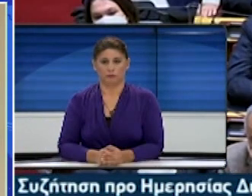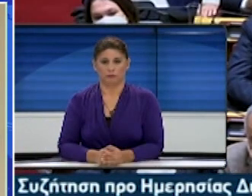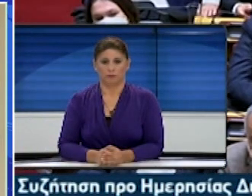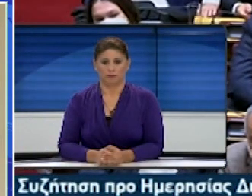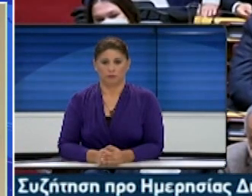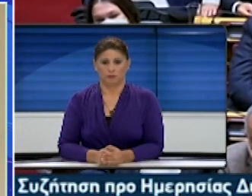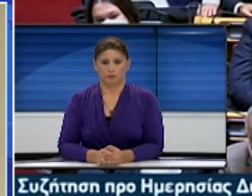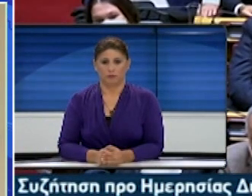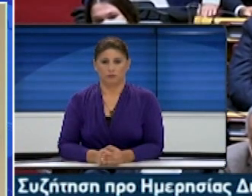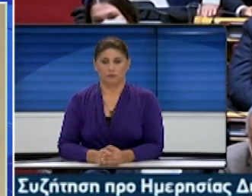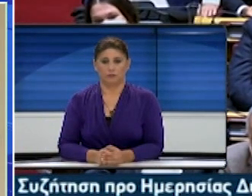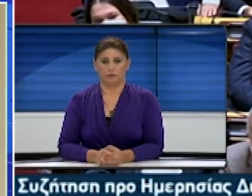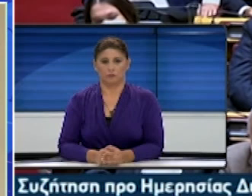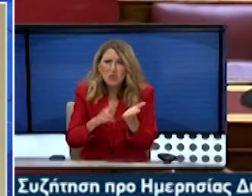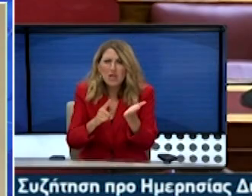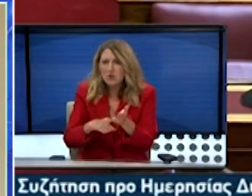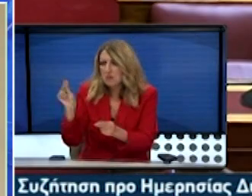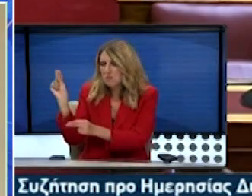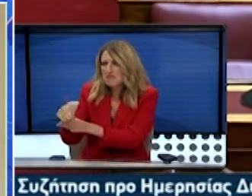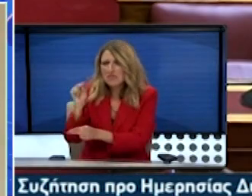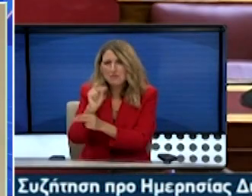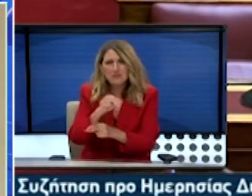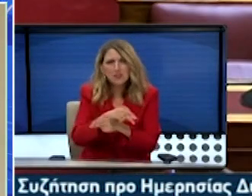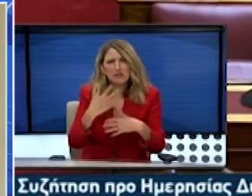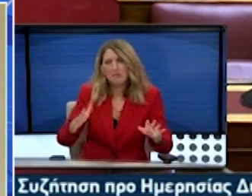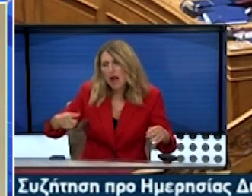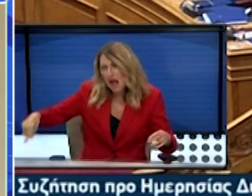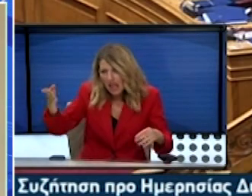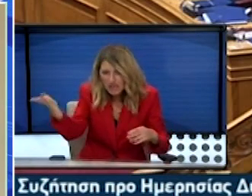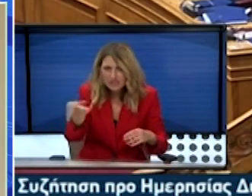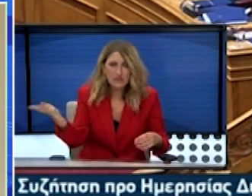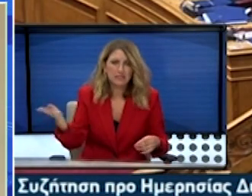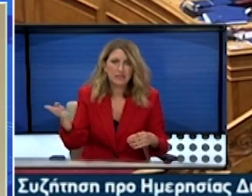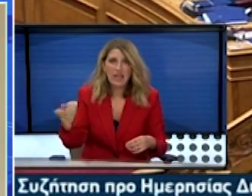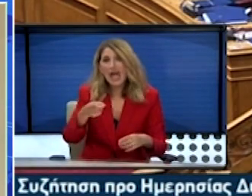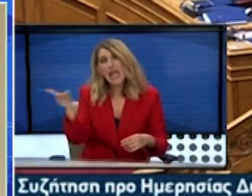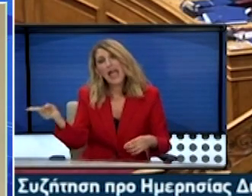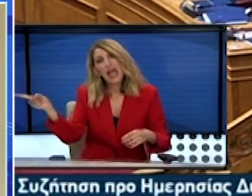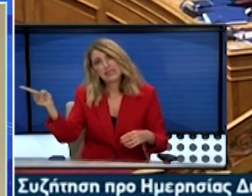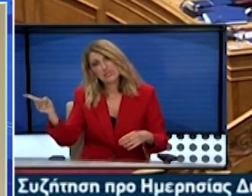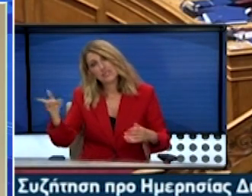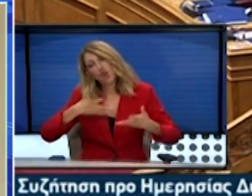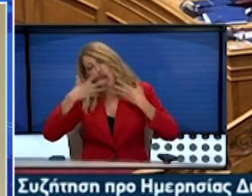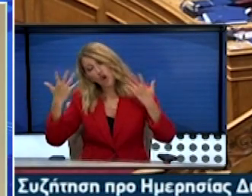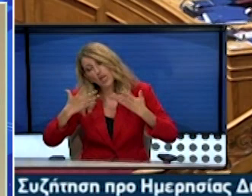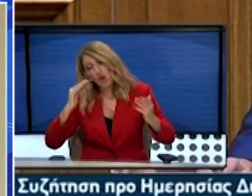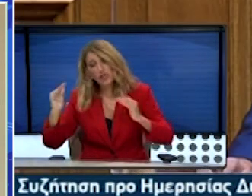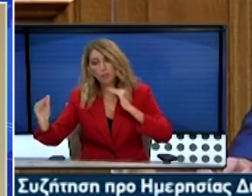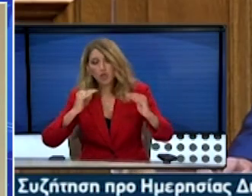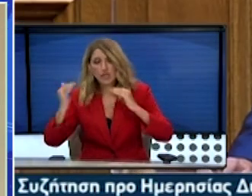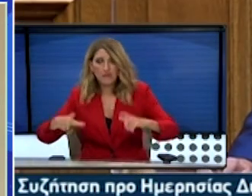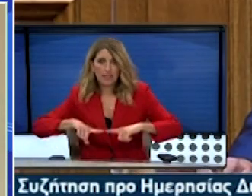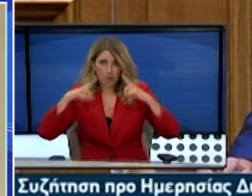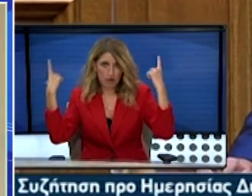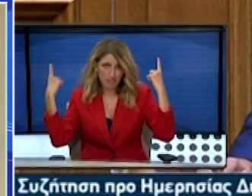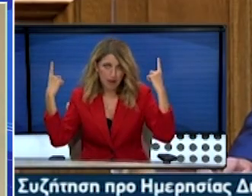όταν πηγαίνουν στο σούπερ μάρκετ, στην αντλία καυσίμου, όταν περιμένουν να πληρωθούν μισθοί και συντάξεις και βλέπουν ότι μετά από